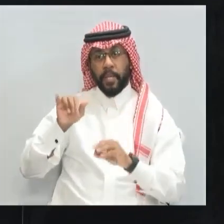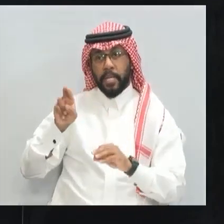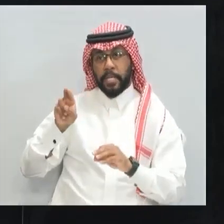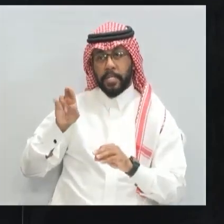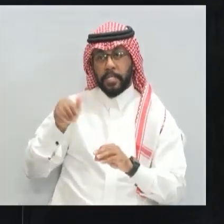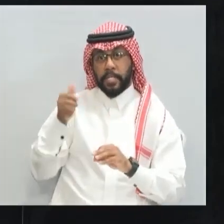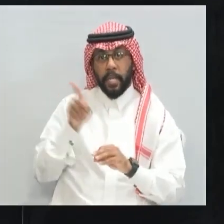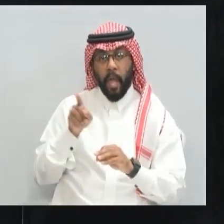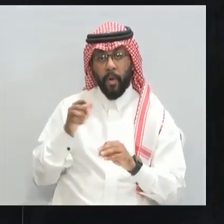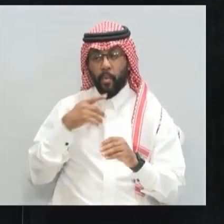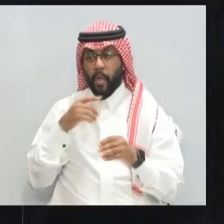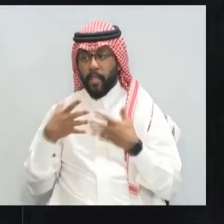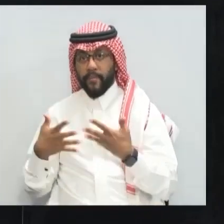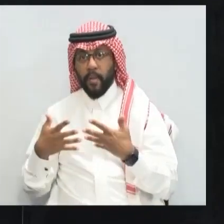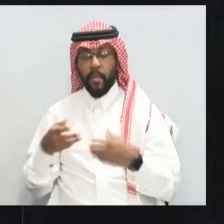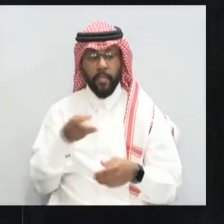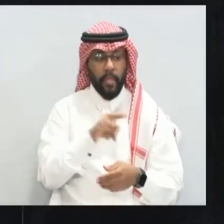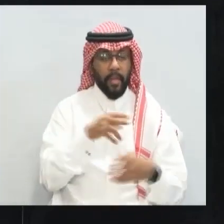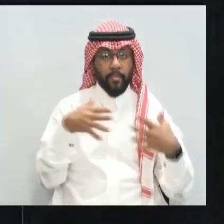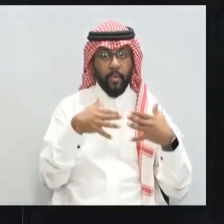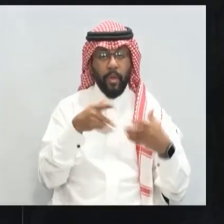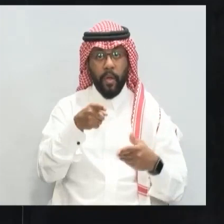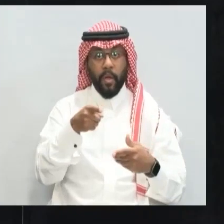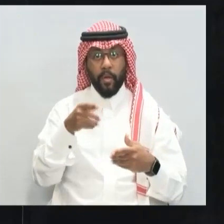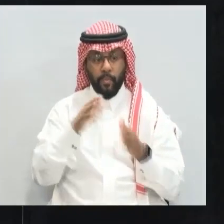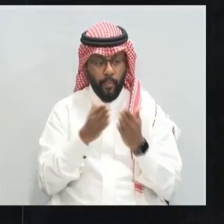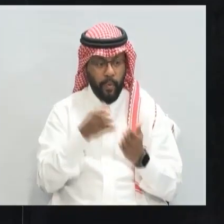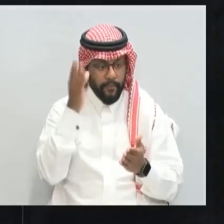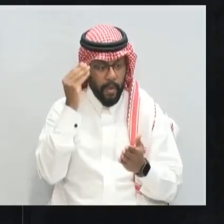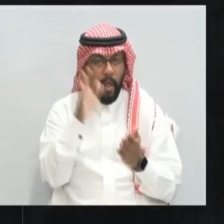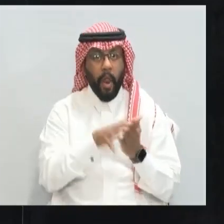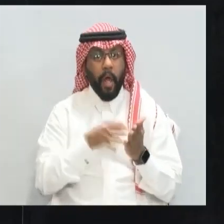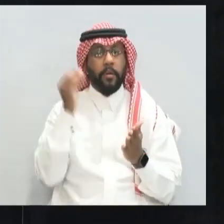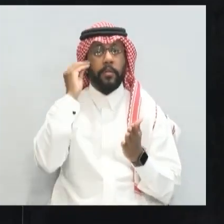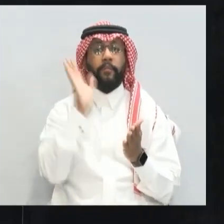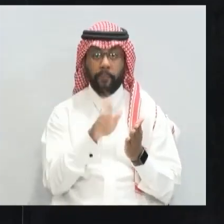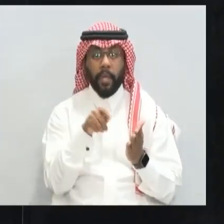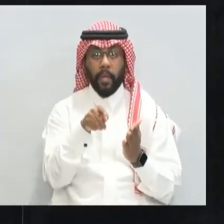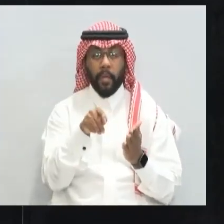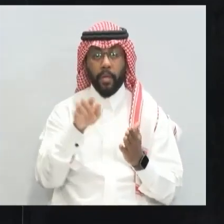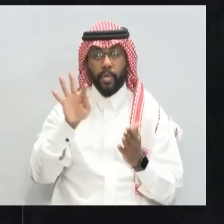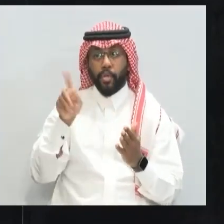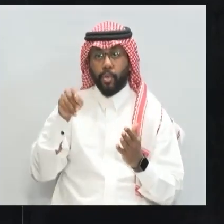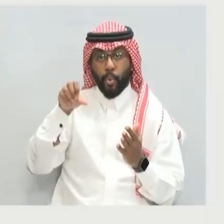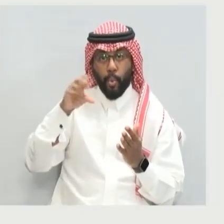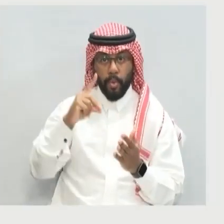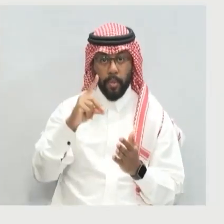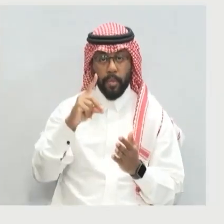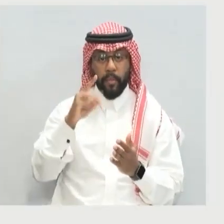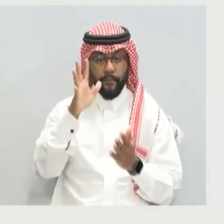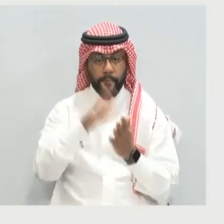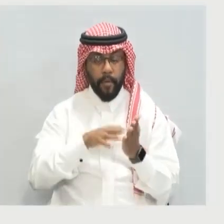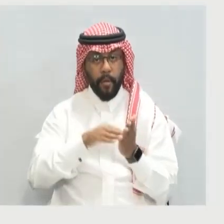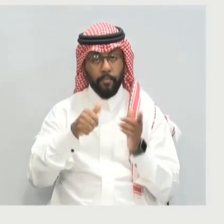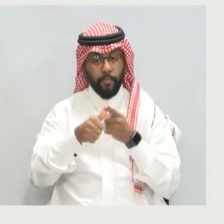وغير مرن او تصادم مثمر وغير مثمر ارجع لماده الفيزياء وانظر ما هي الشروط الواجب توافرها حتى يحدث التفاعل